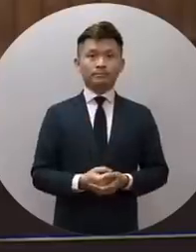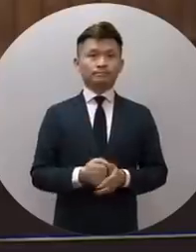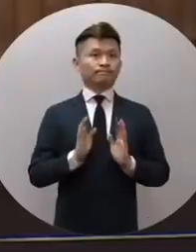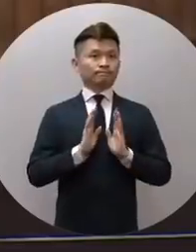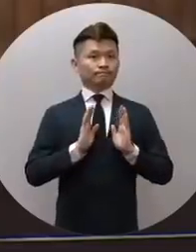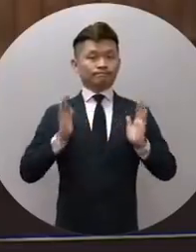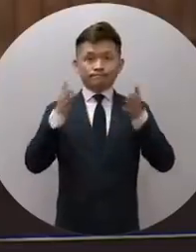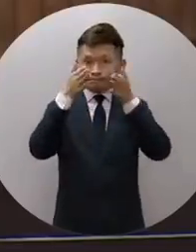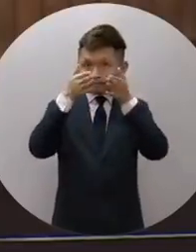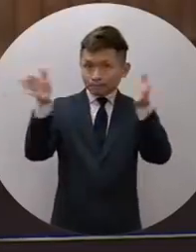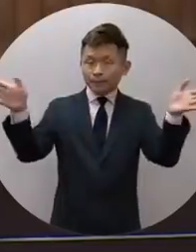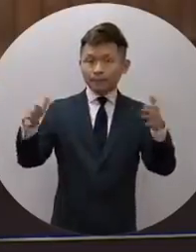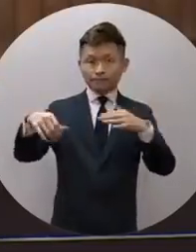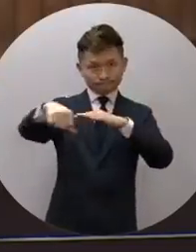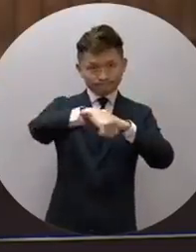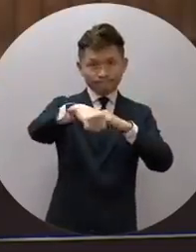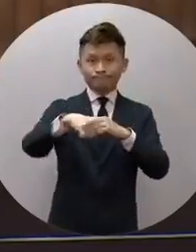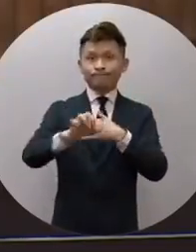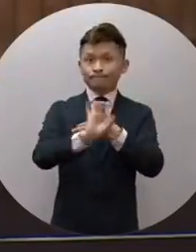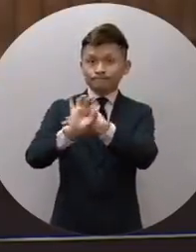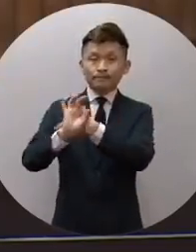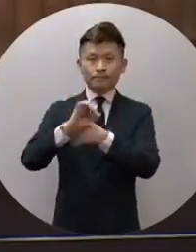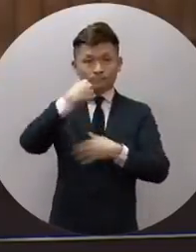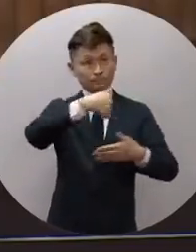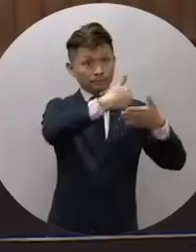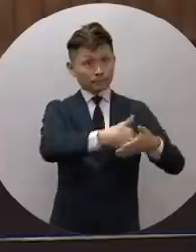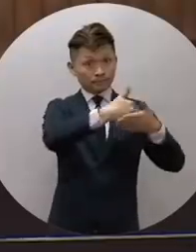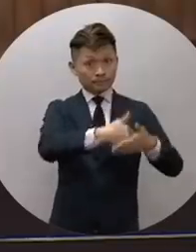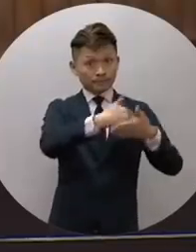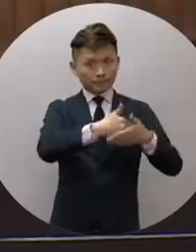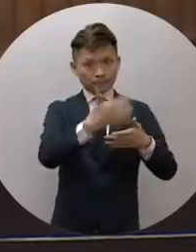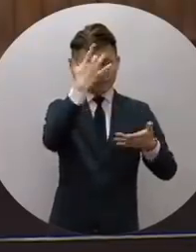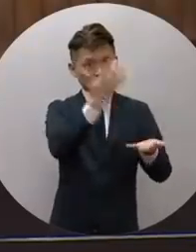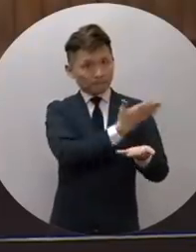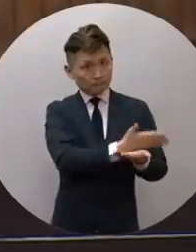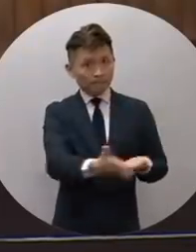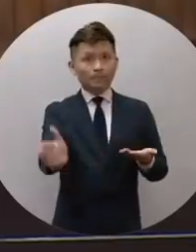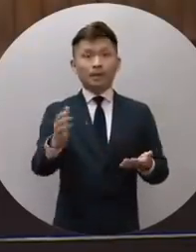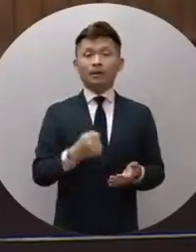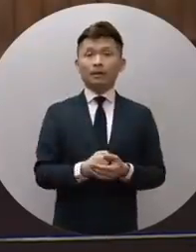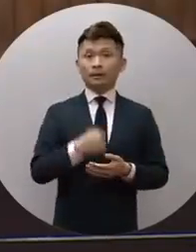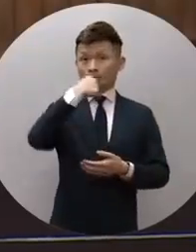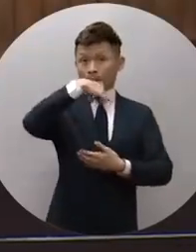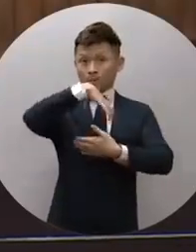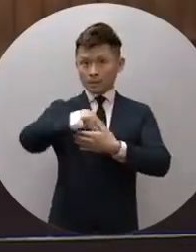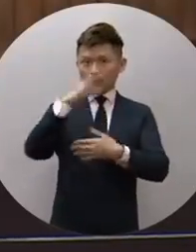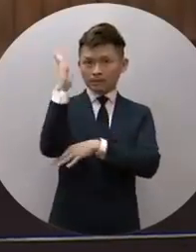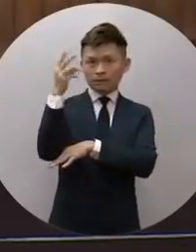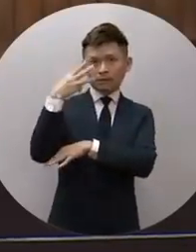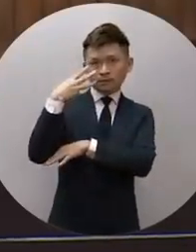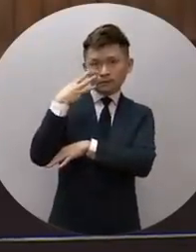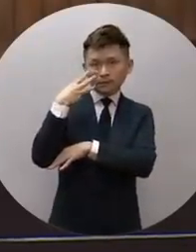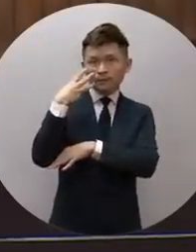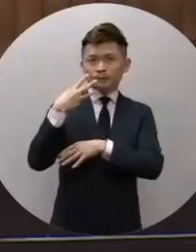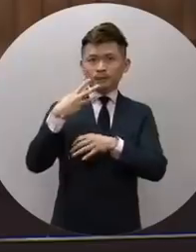门，走大路，解决两岸的困局，才可以解决台湾内部政治的分